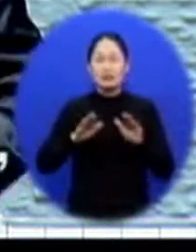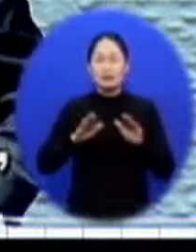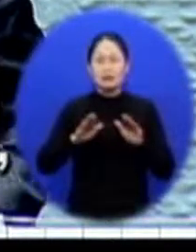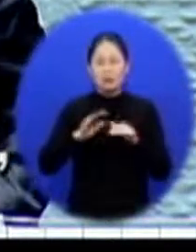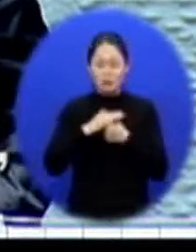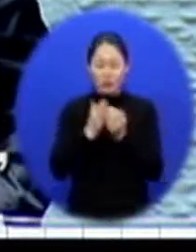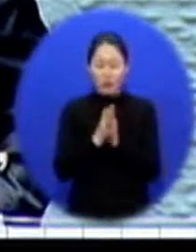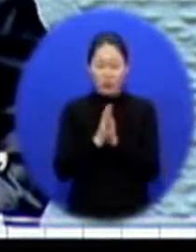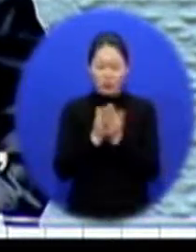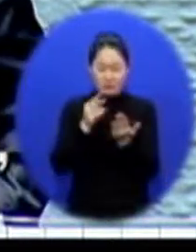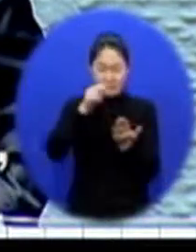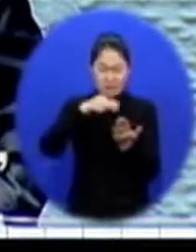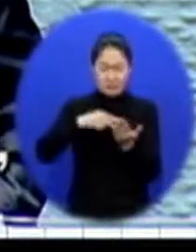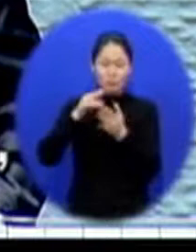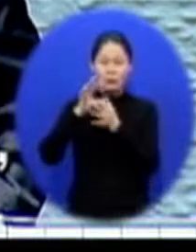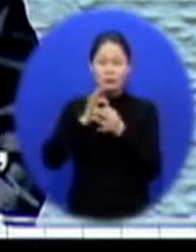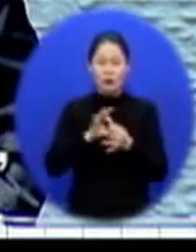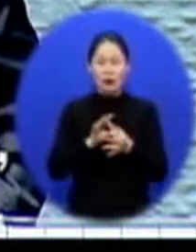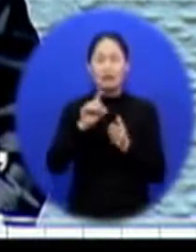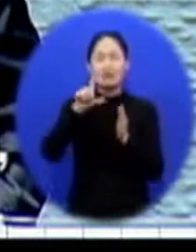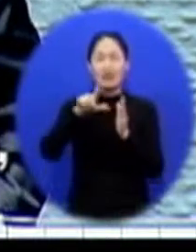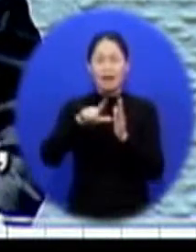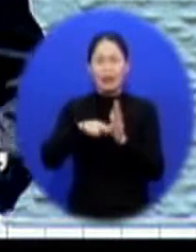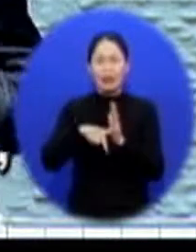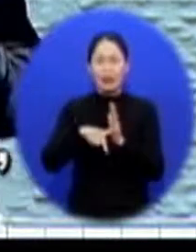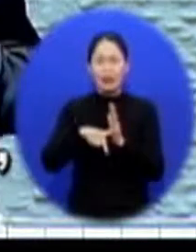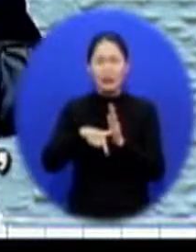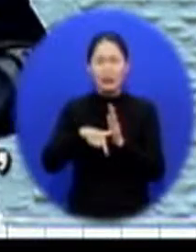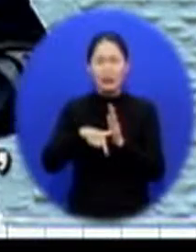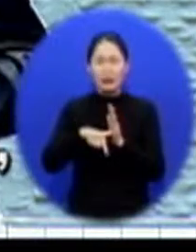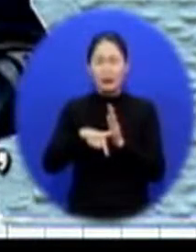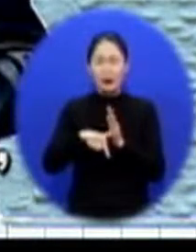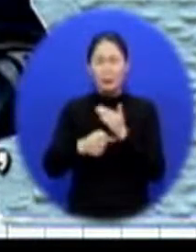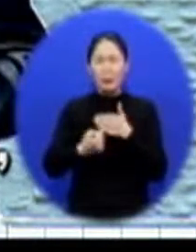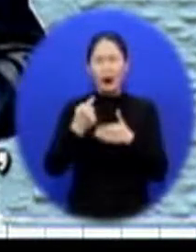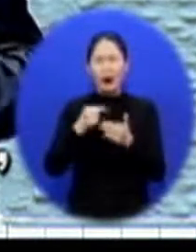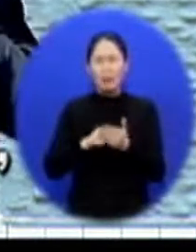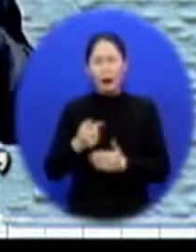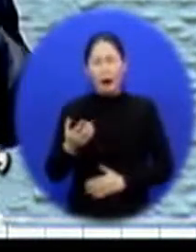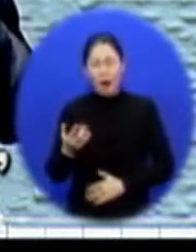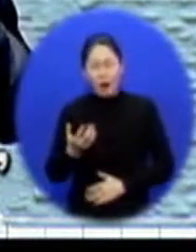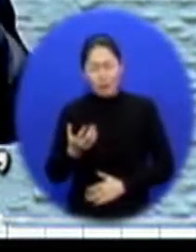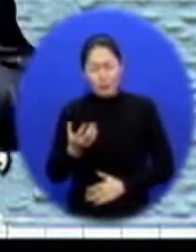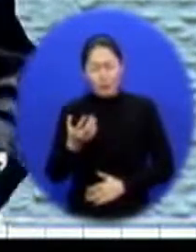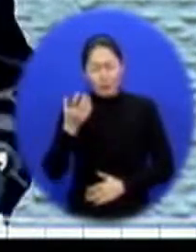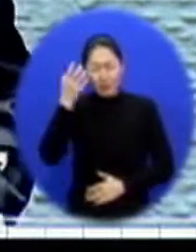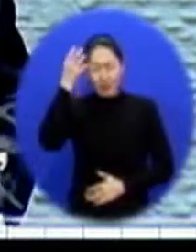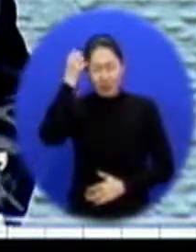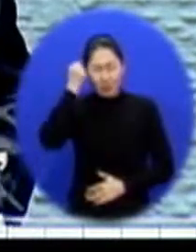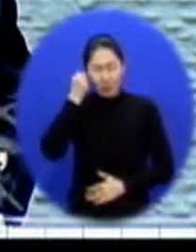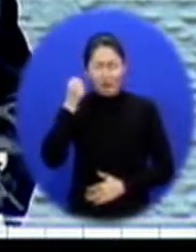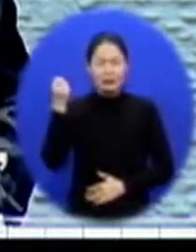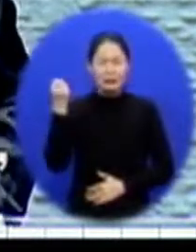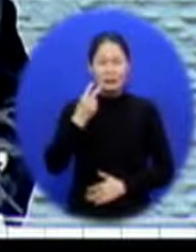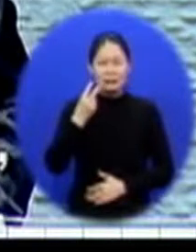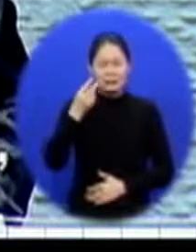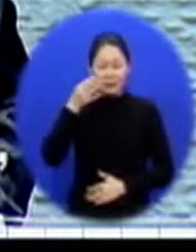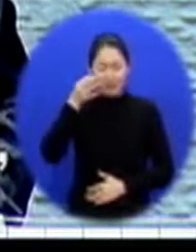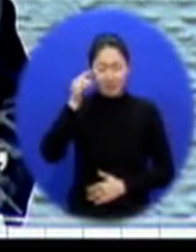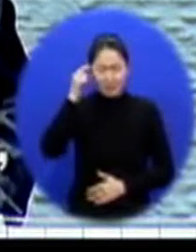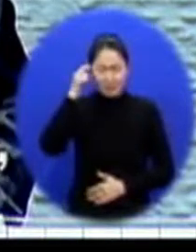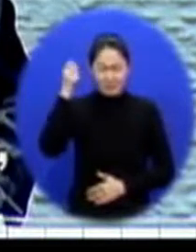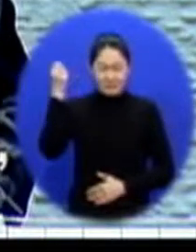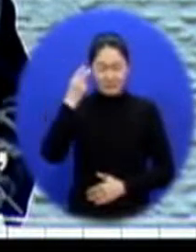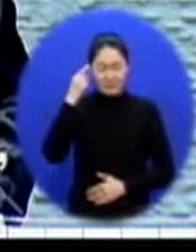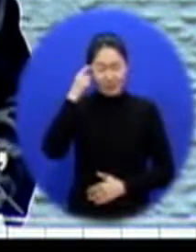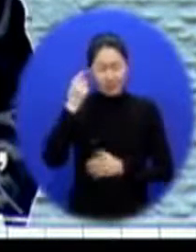성경 본문을 읽으면서 그 때의 그 마음 아픈 기억이 다시 되살아나는 것 같았습니다